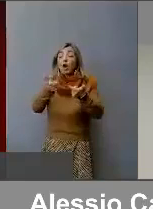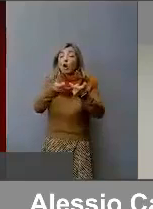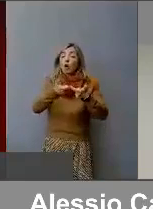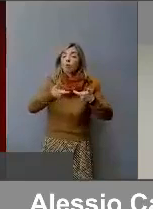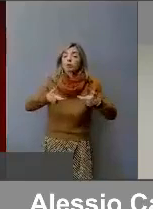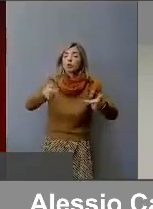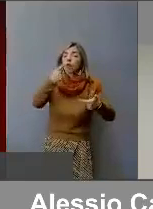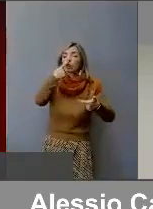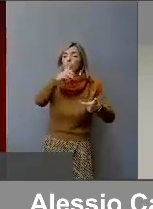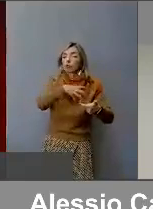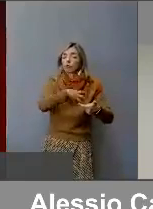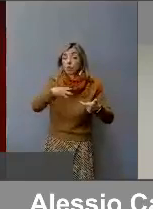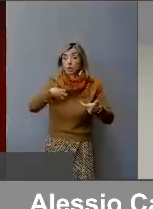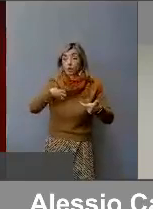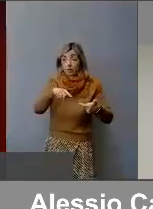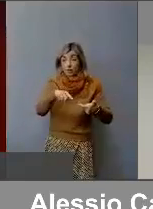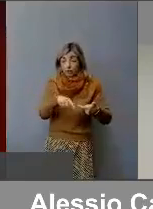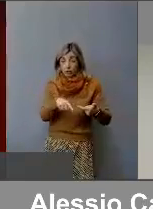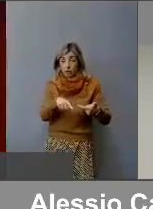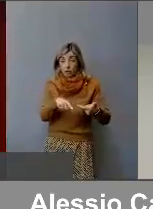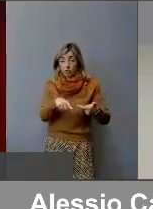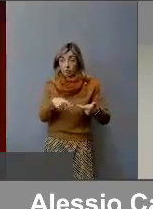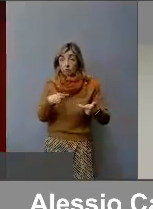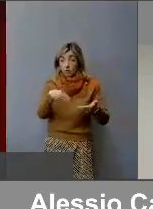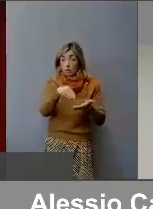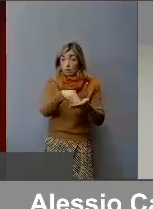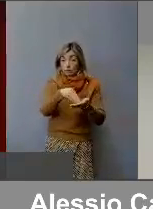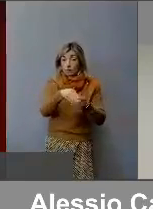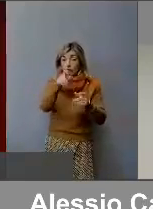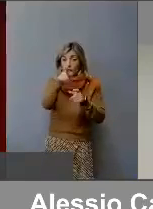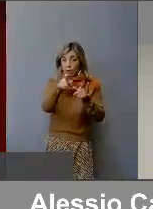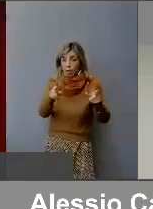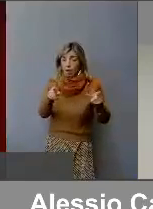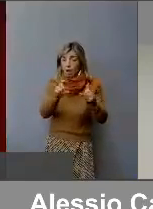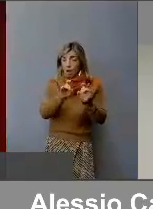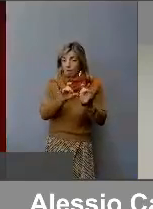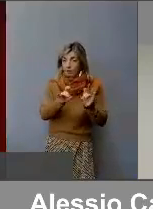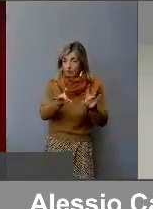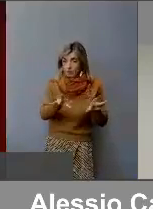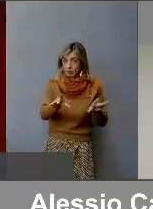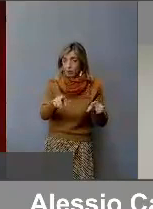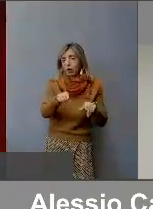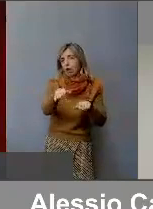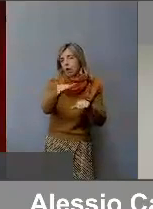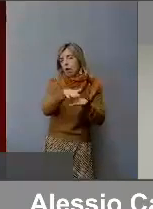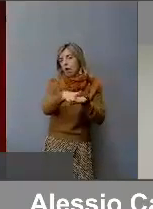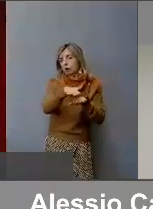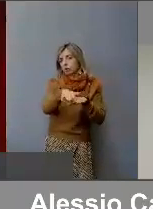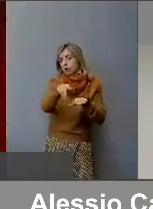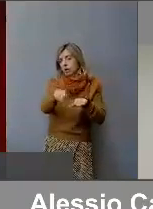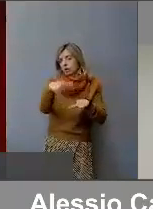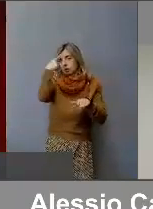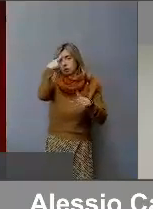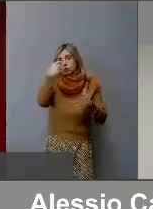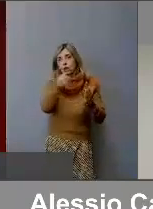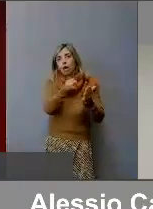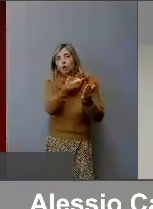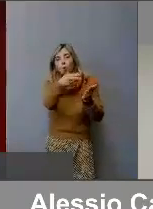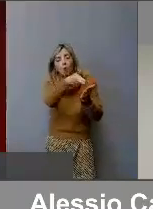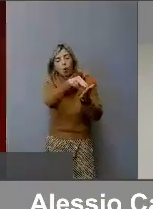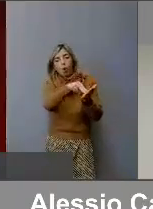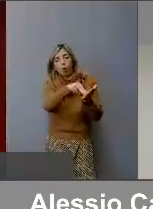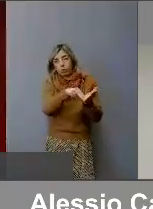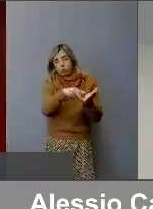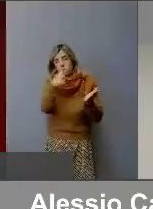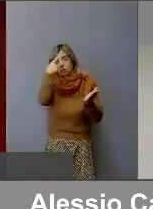probabilmente con i biologi e masticano molto di questi numeri perché lei ha